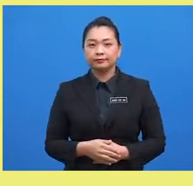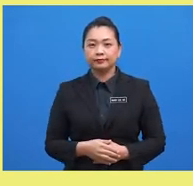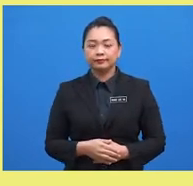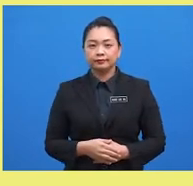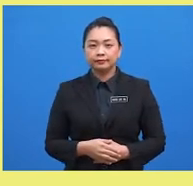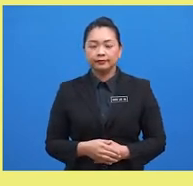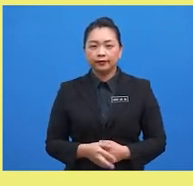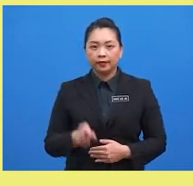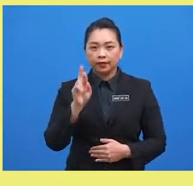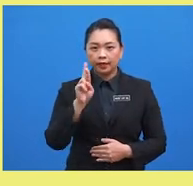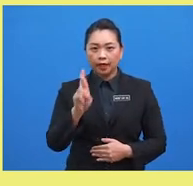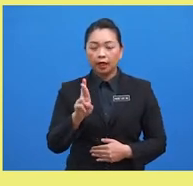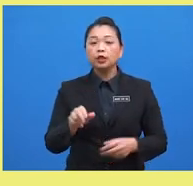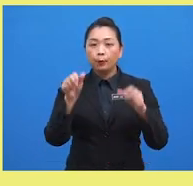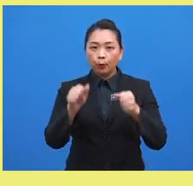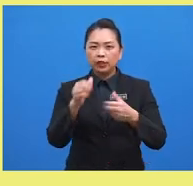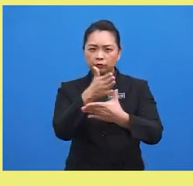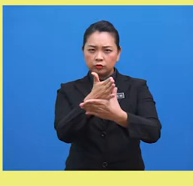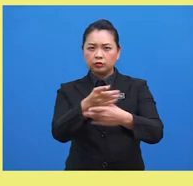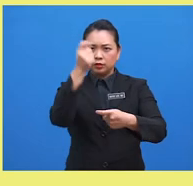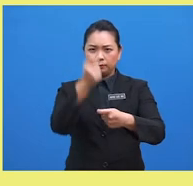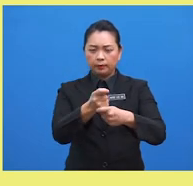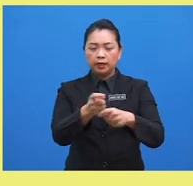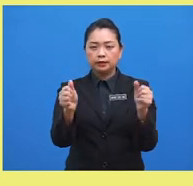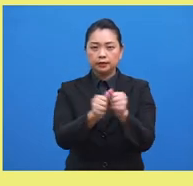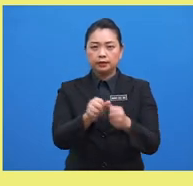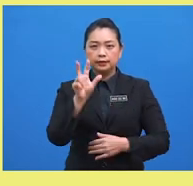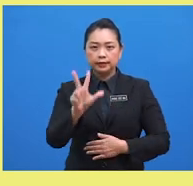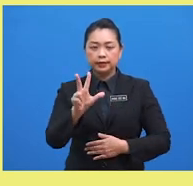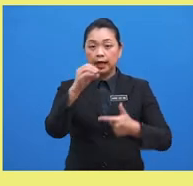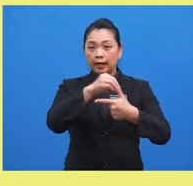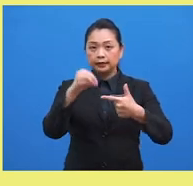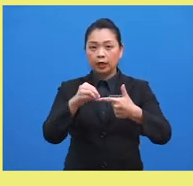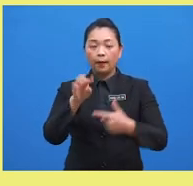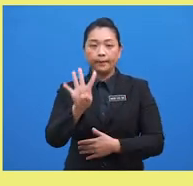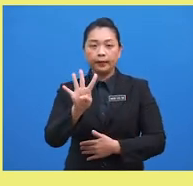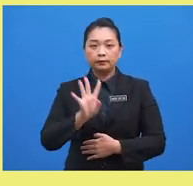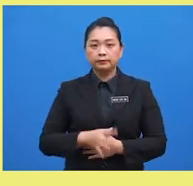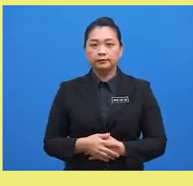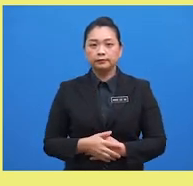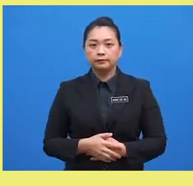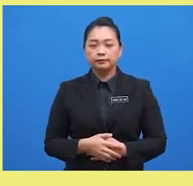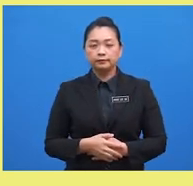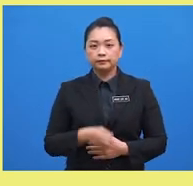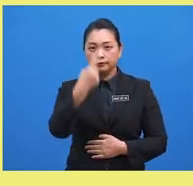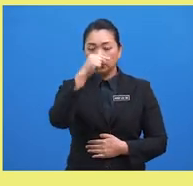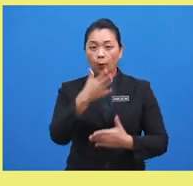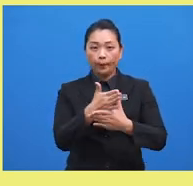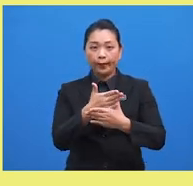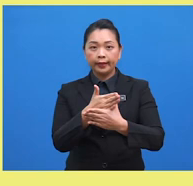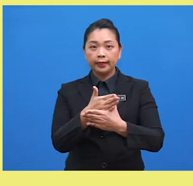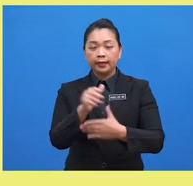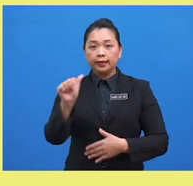Dan set R boleh dibahagi tepat dengan 3 atau 4. Untuk bahagian